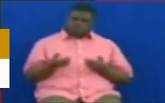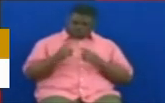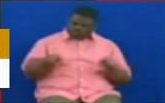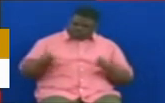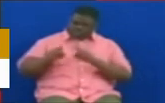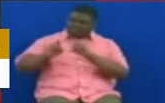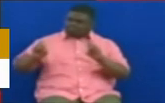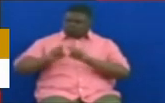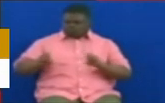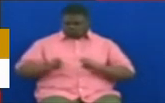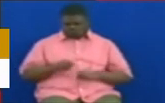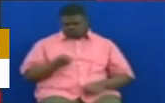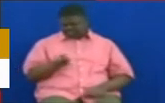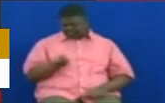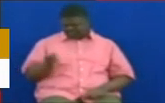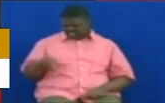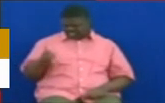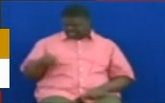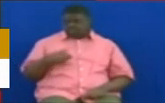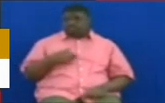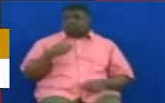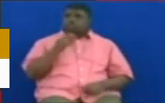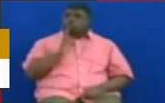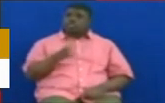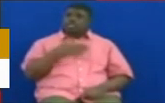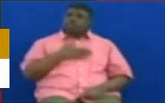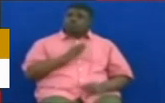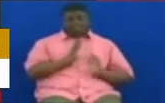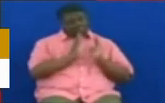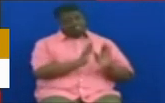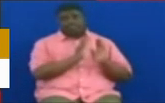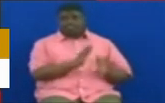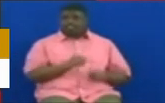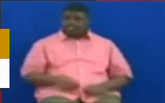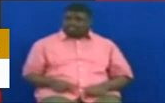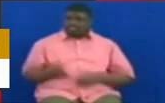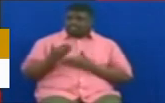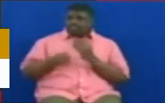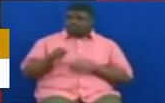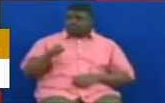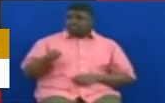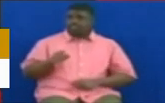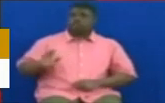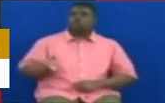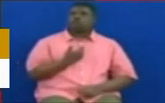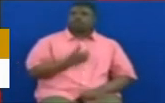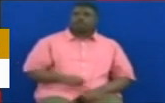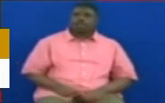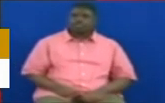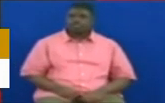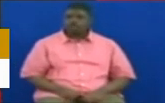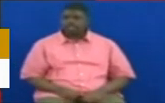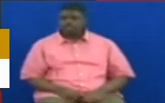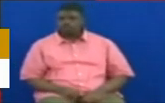viwili, lakini bado nasimama na hoja yangu kwamba kipengele hiki kitoke,